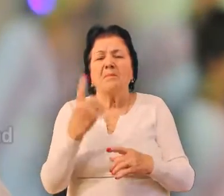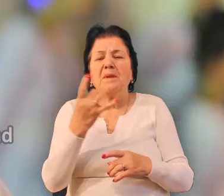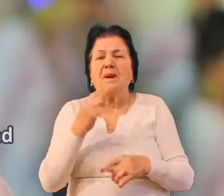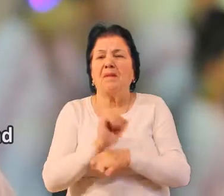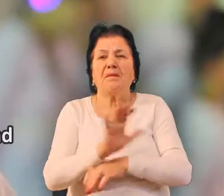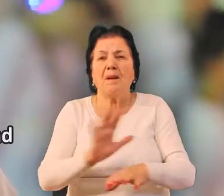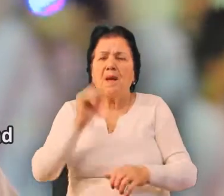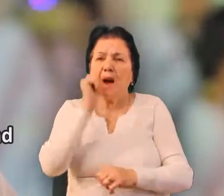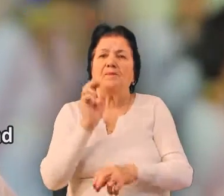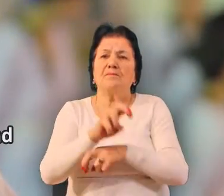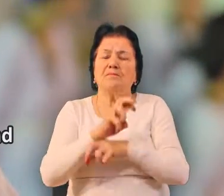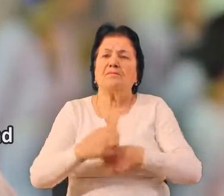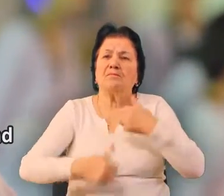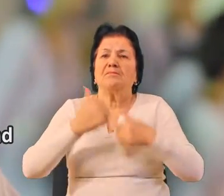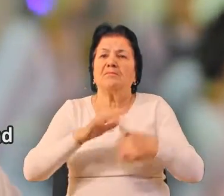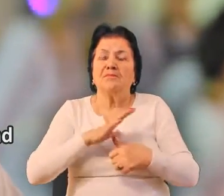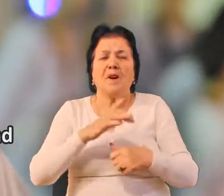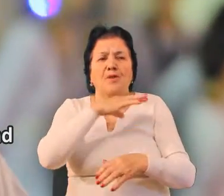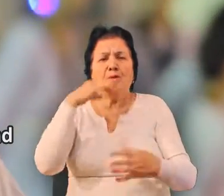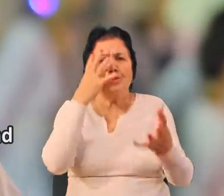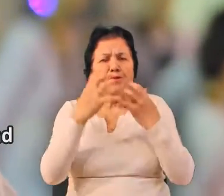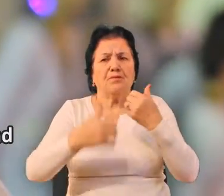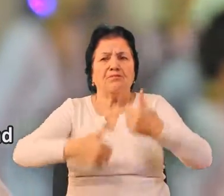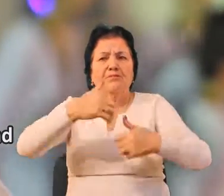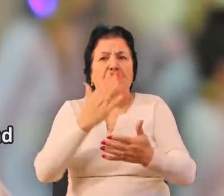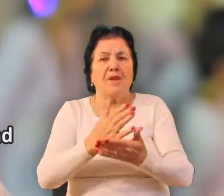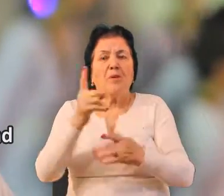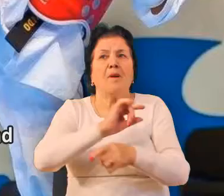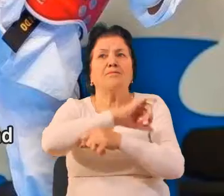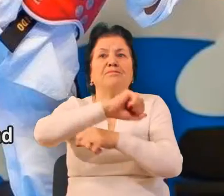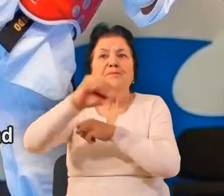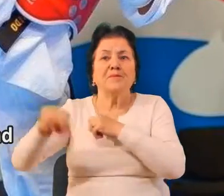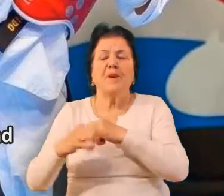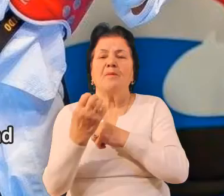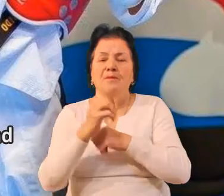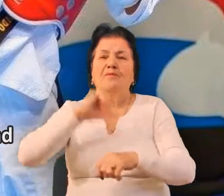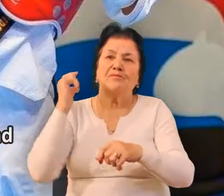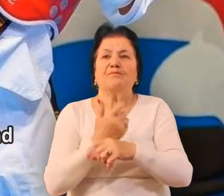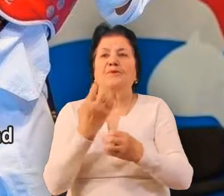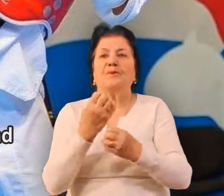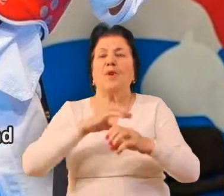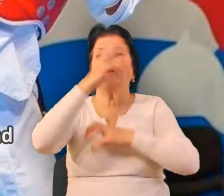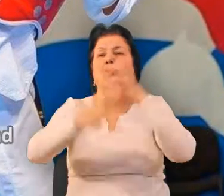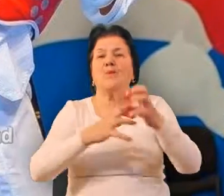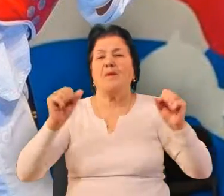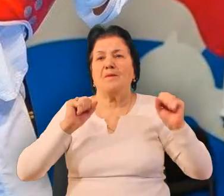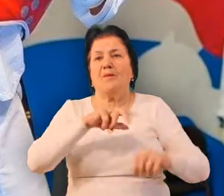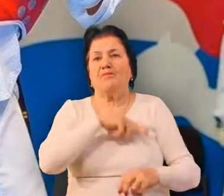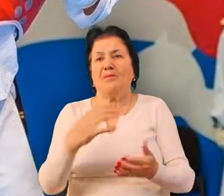getdim. Çox güclü rəqiblərim var idi. Onları məğlub edərək bir daha dünya çempionatı adını